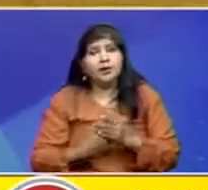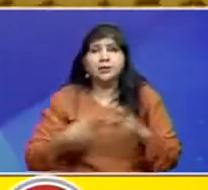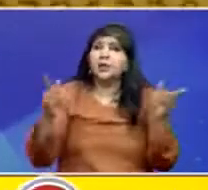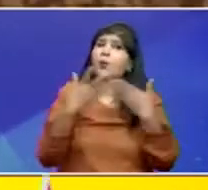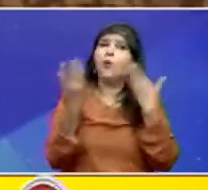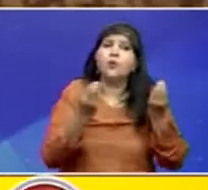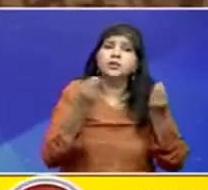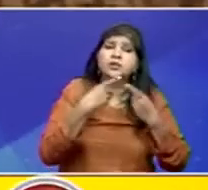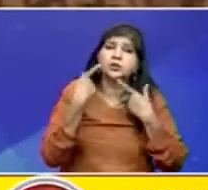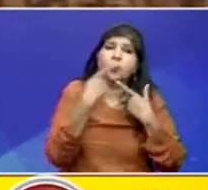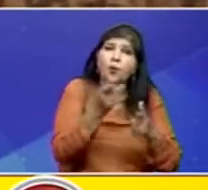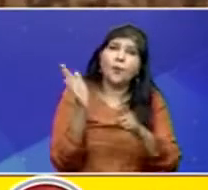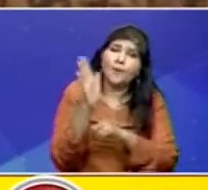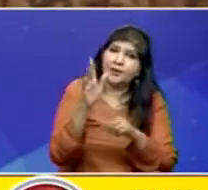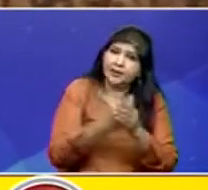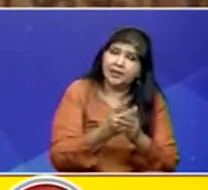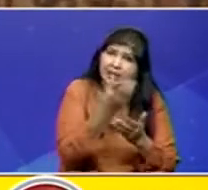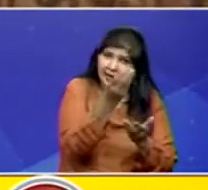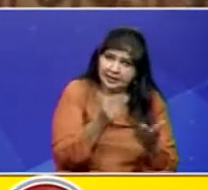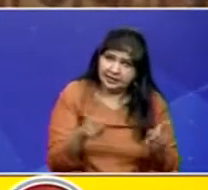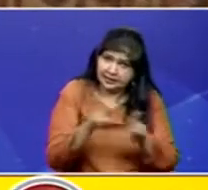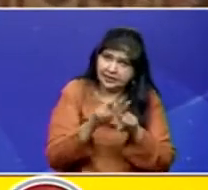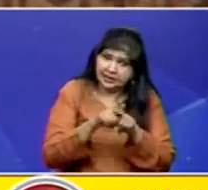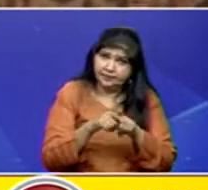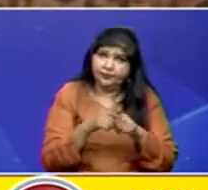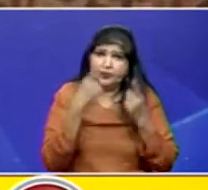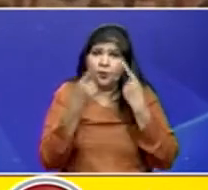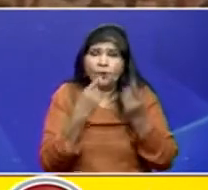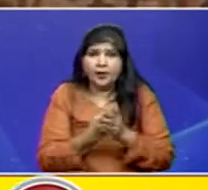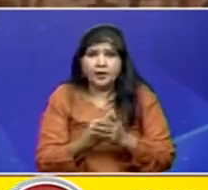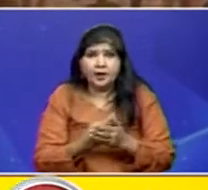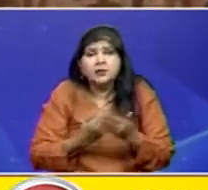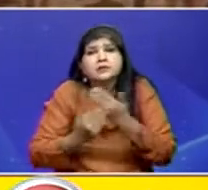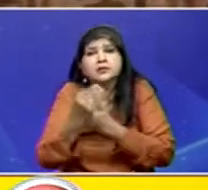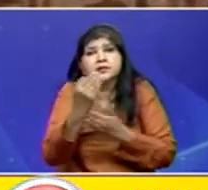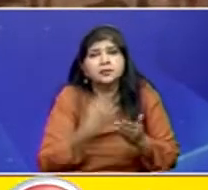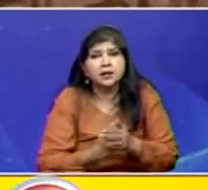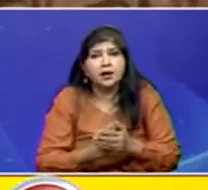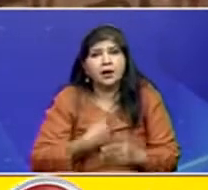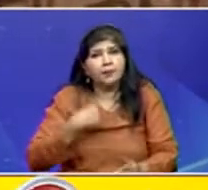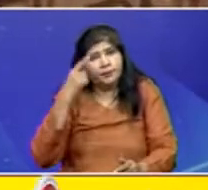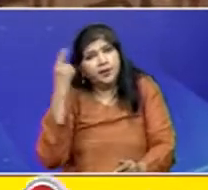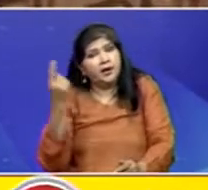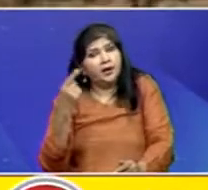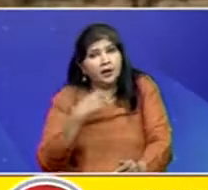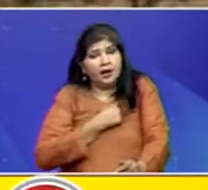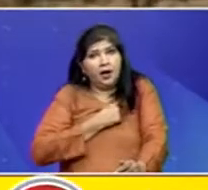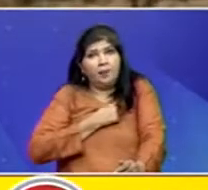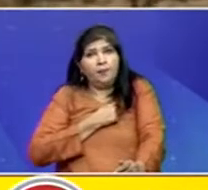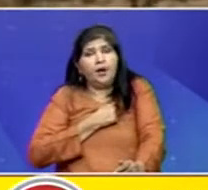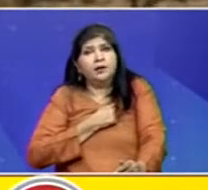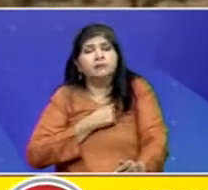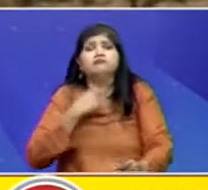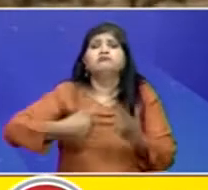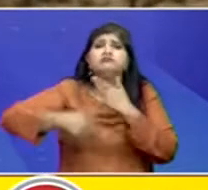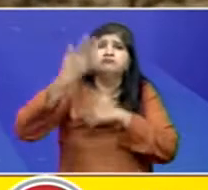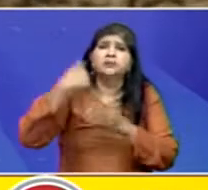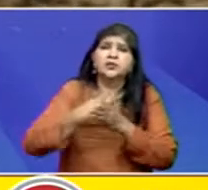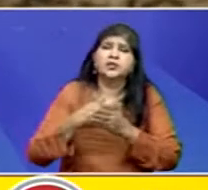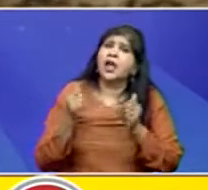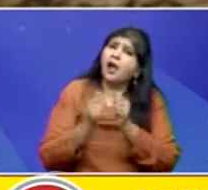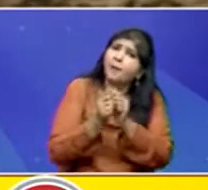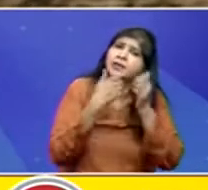जा सके गणित के सहारे वैज्यानिक समझ के इतने विस्तार की खलपना हमारे रुश्यों ने हमेशा से की है